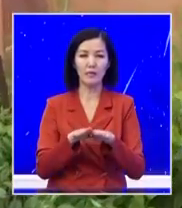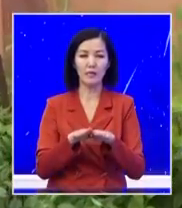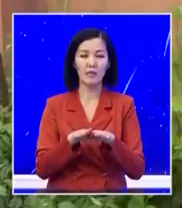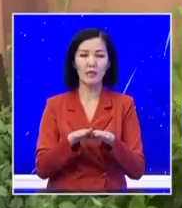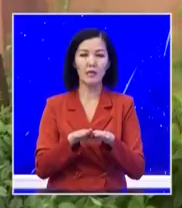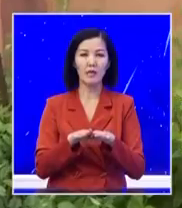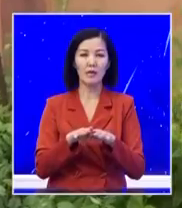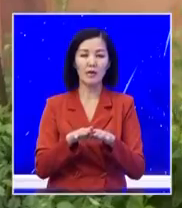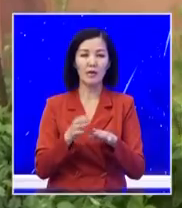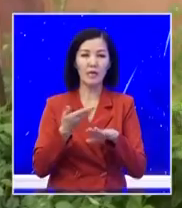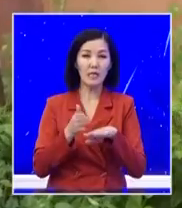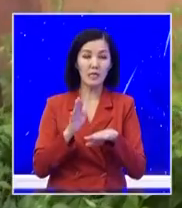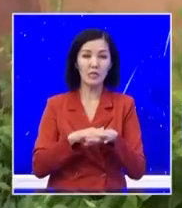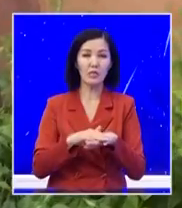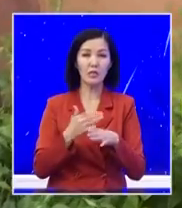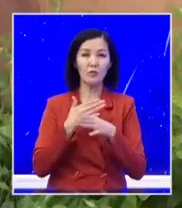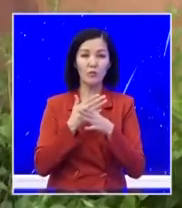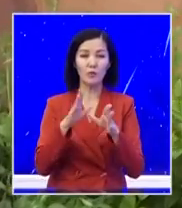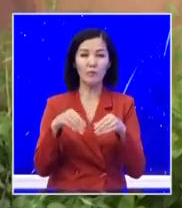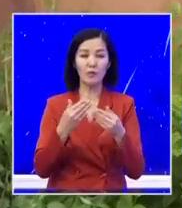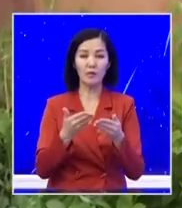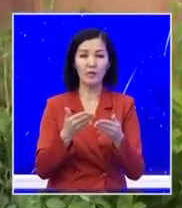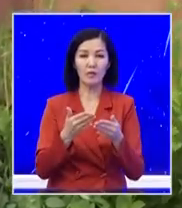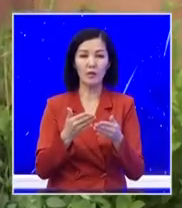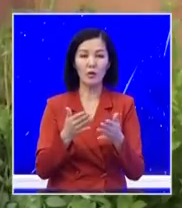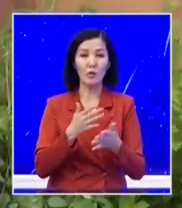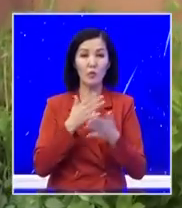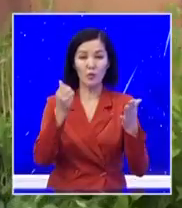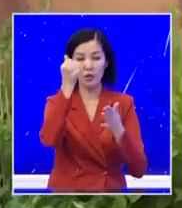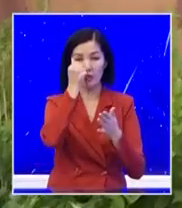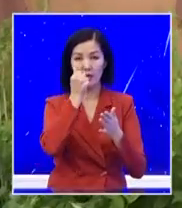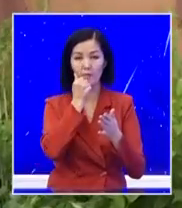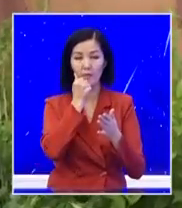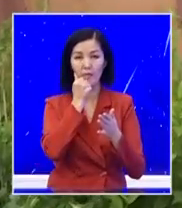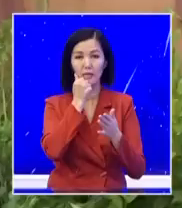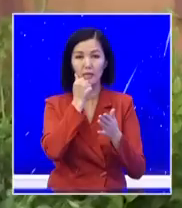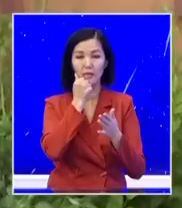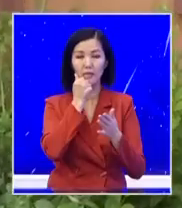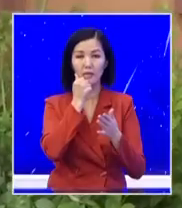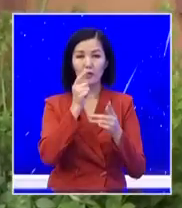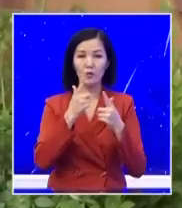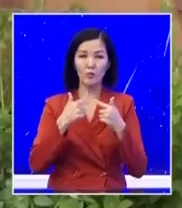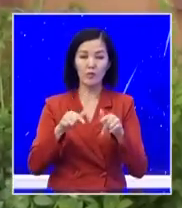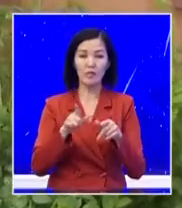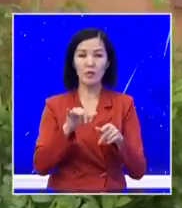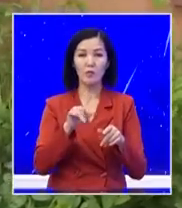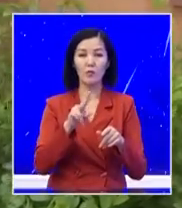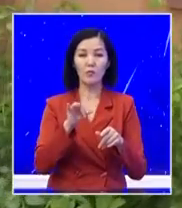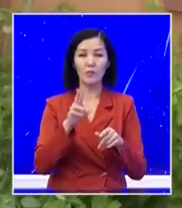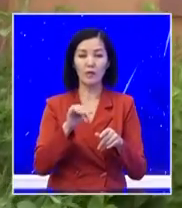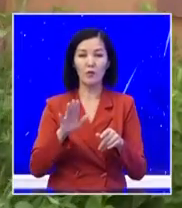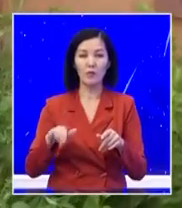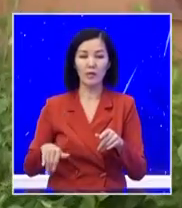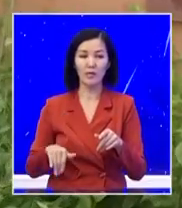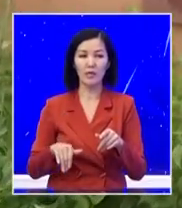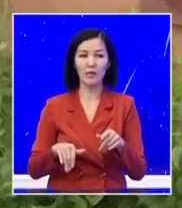болса, кішкене қиыншылығын шешіп беріп көмектесіп жатқан. Сол жаңағы қаракет қайырымдылық қорының алғашқы ұйымдастырған кісі Гүлмира Мұханқызына, оның деген соң